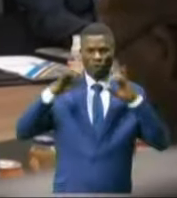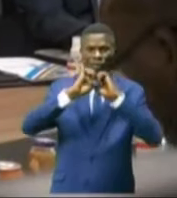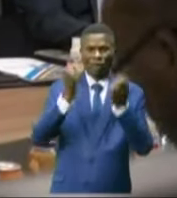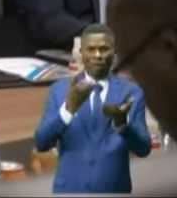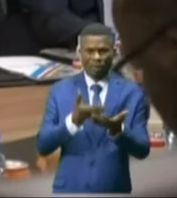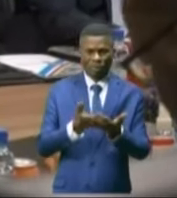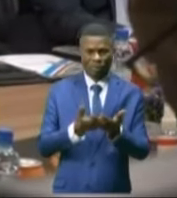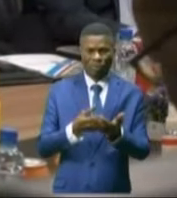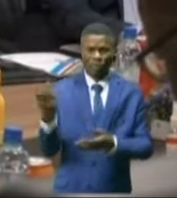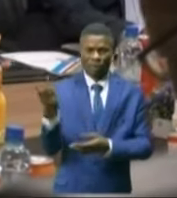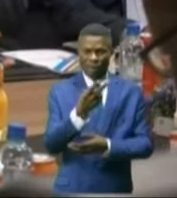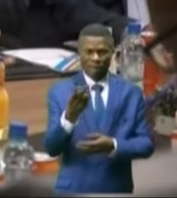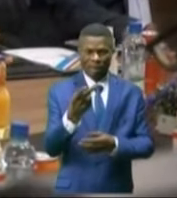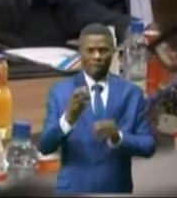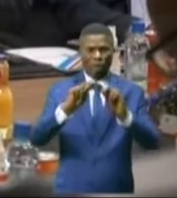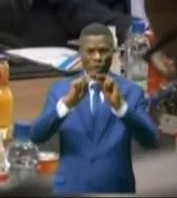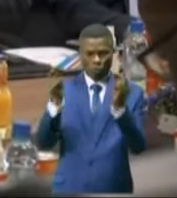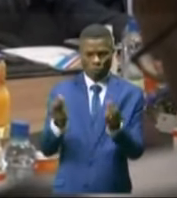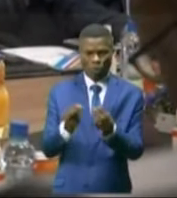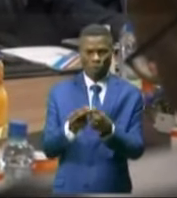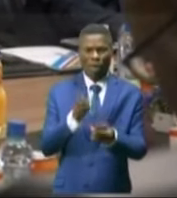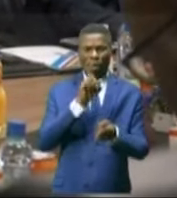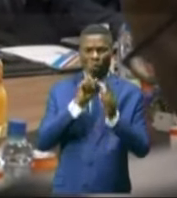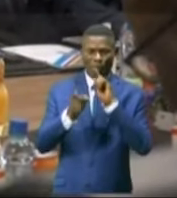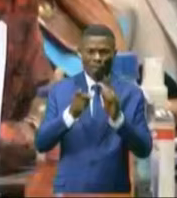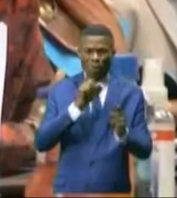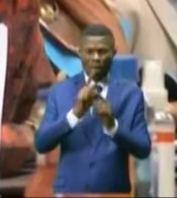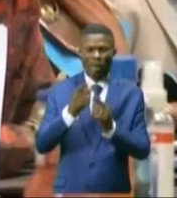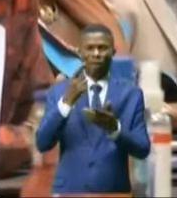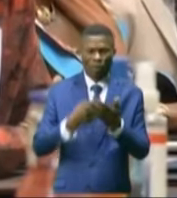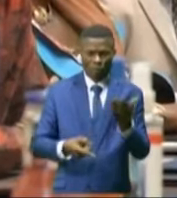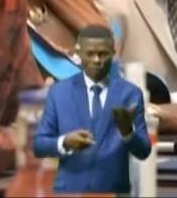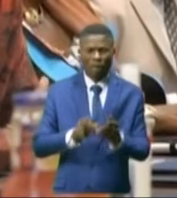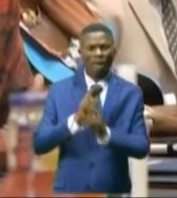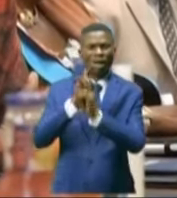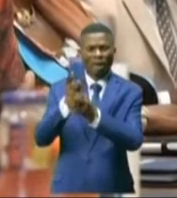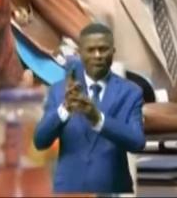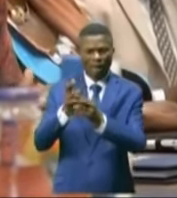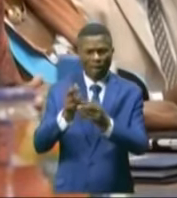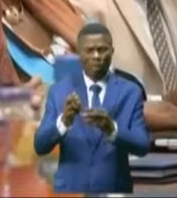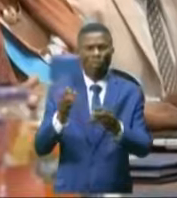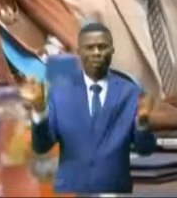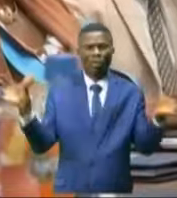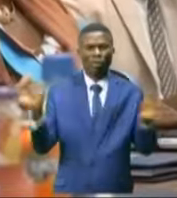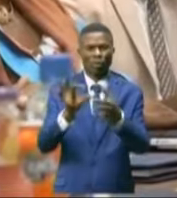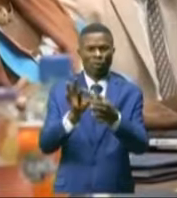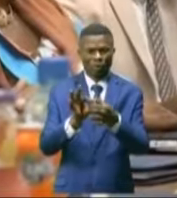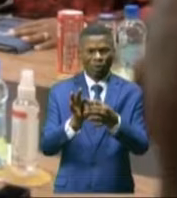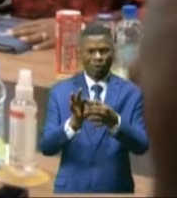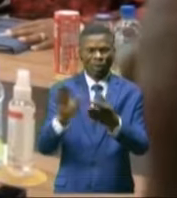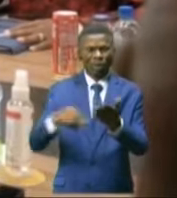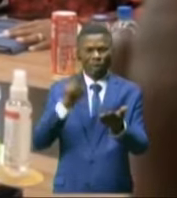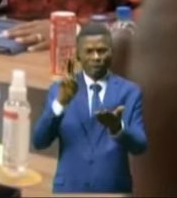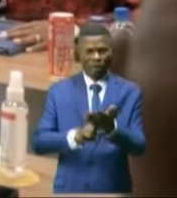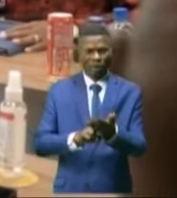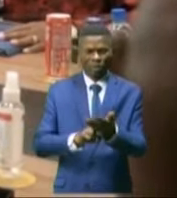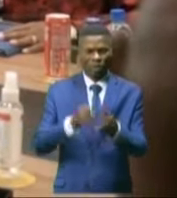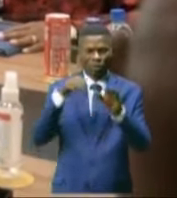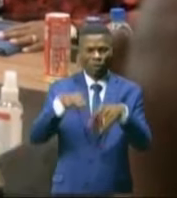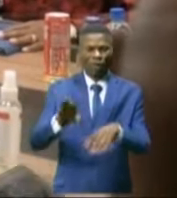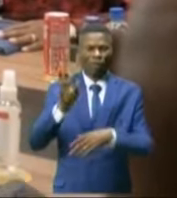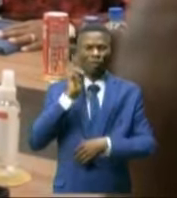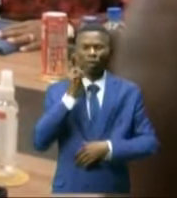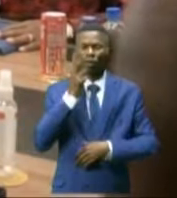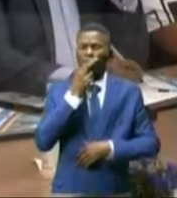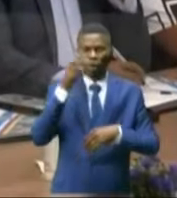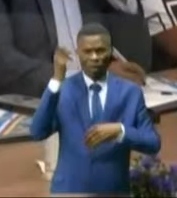entreprise. Les deux délégations ont passé en revue le contenu de ce protocole d'accord qui sera signé au fleuve Congo